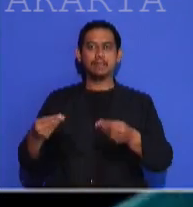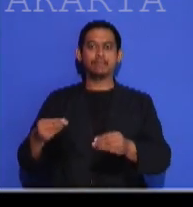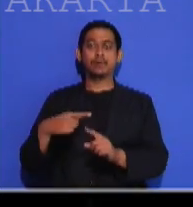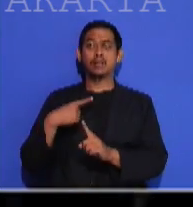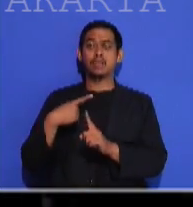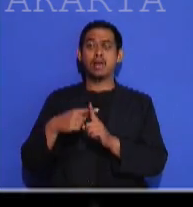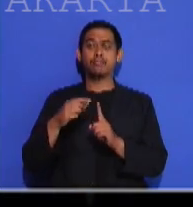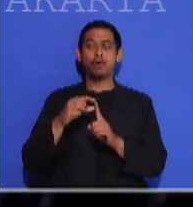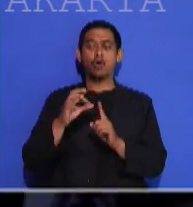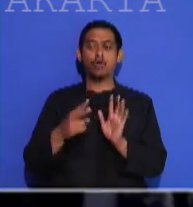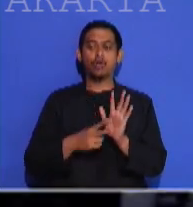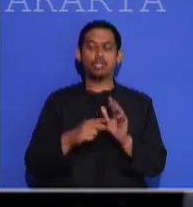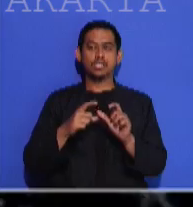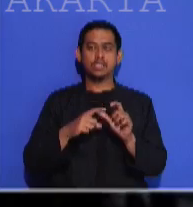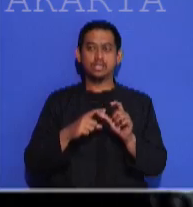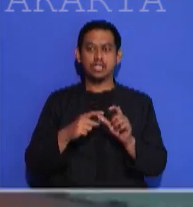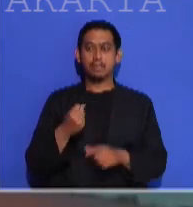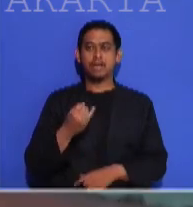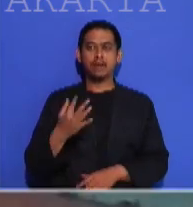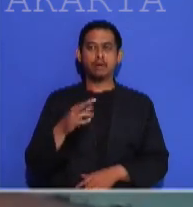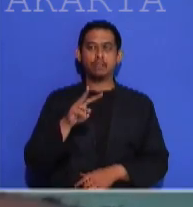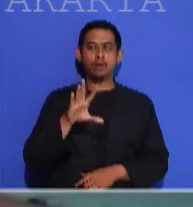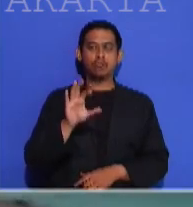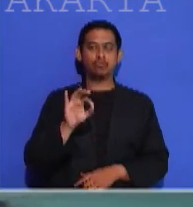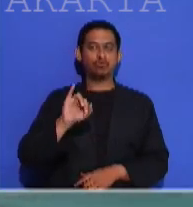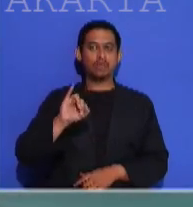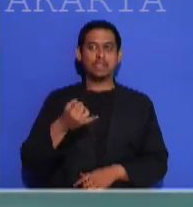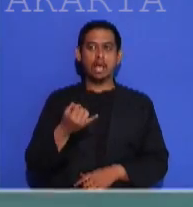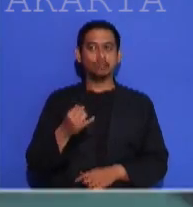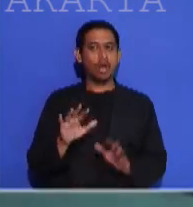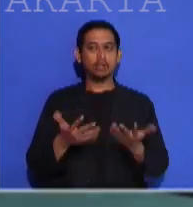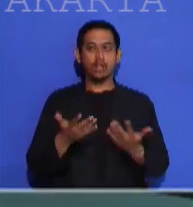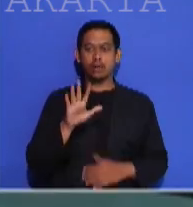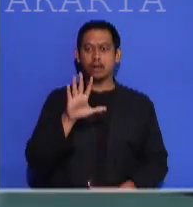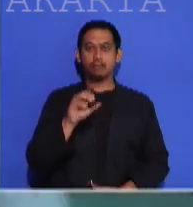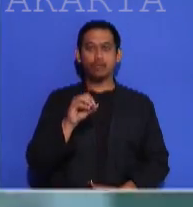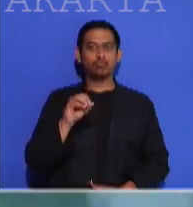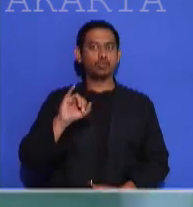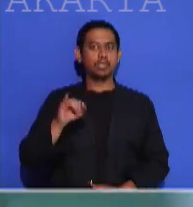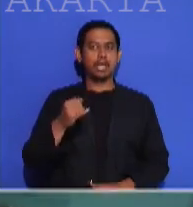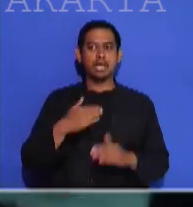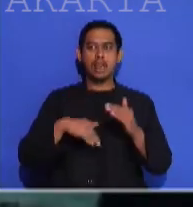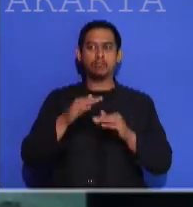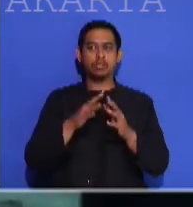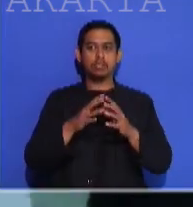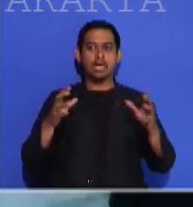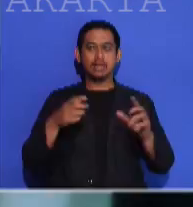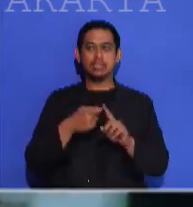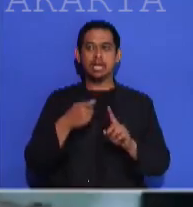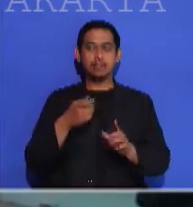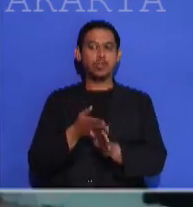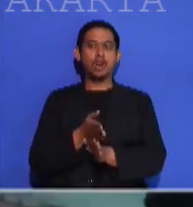medali emas sebesar Rp250 juta atau Rp50 juta lebih besar dari PON Papua